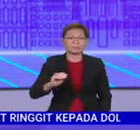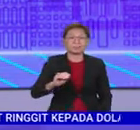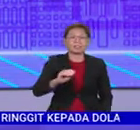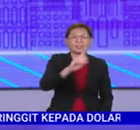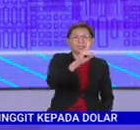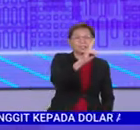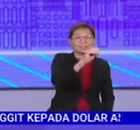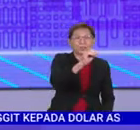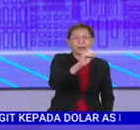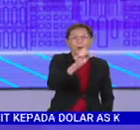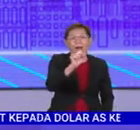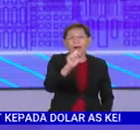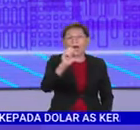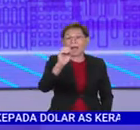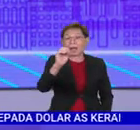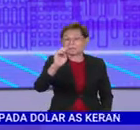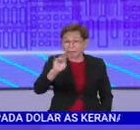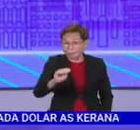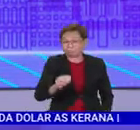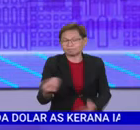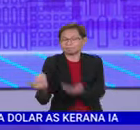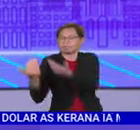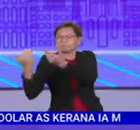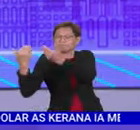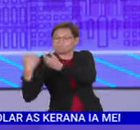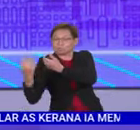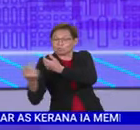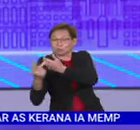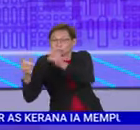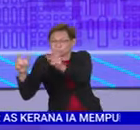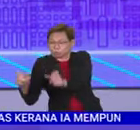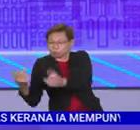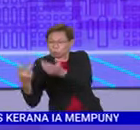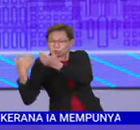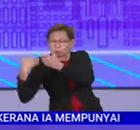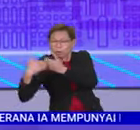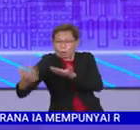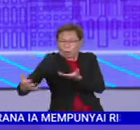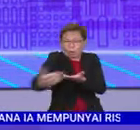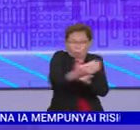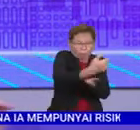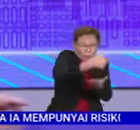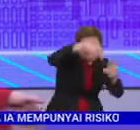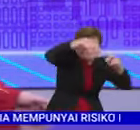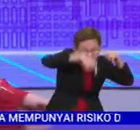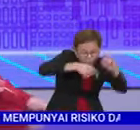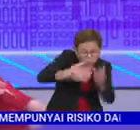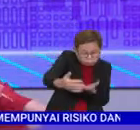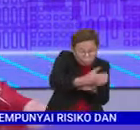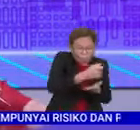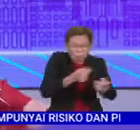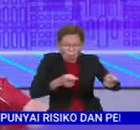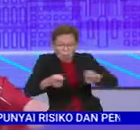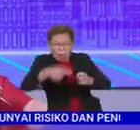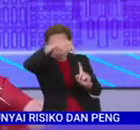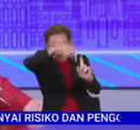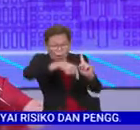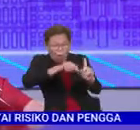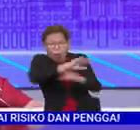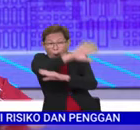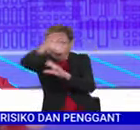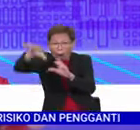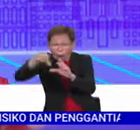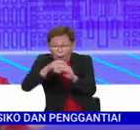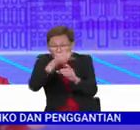Perangkaan DOSM dipertanggungjawabkan untuk mengumpulkan data. Ia bagi memastikan pengurusan data yang